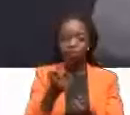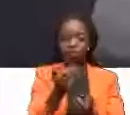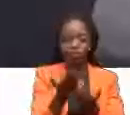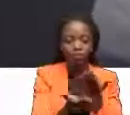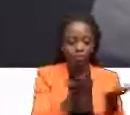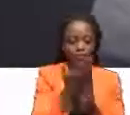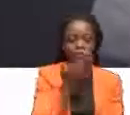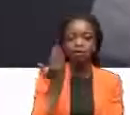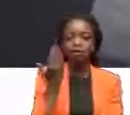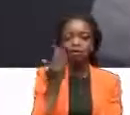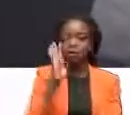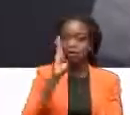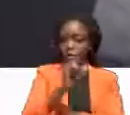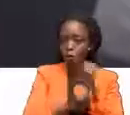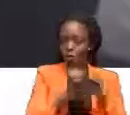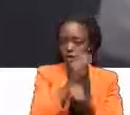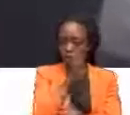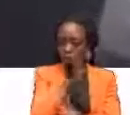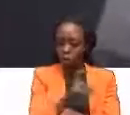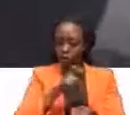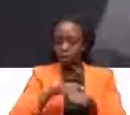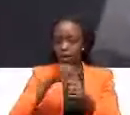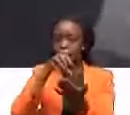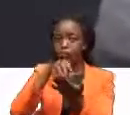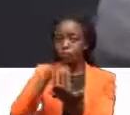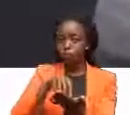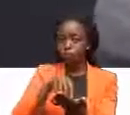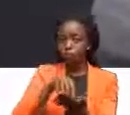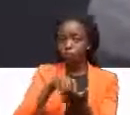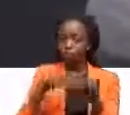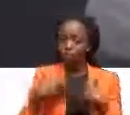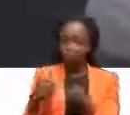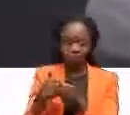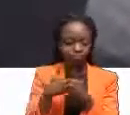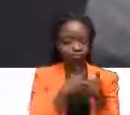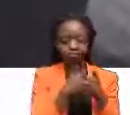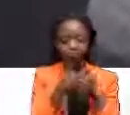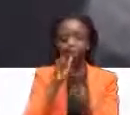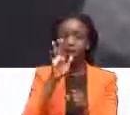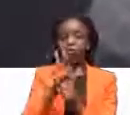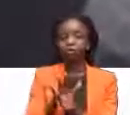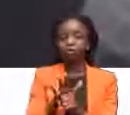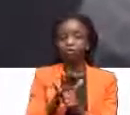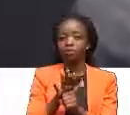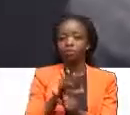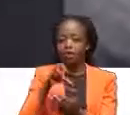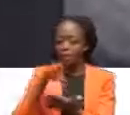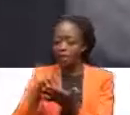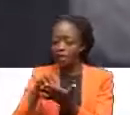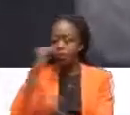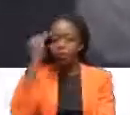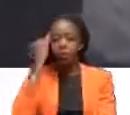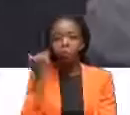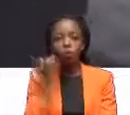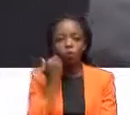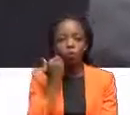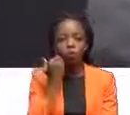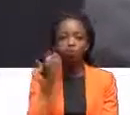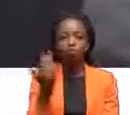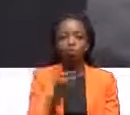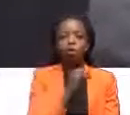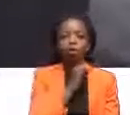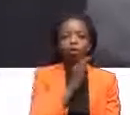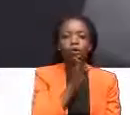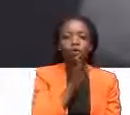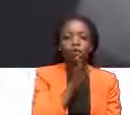Hizi miaka 4 ambazo alikuwa kwenye uongozi kumekuwa na changamoto mingi, kesi kotini, madeni